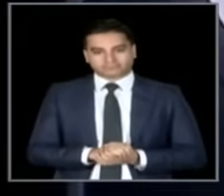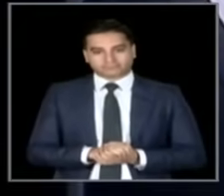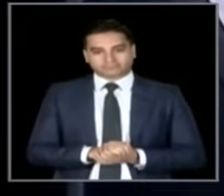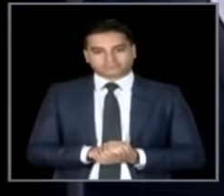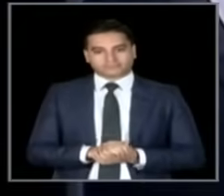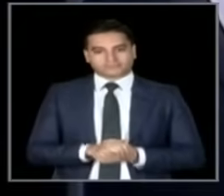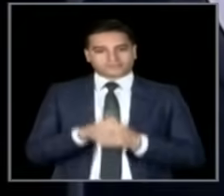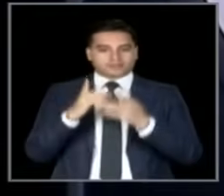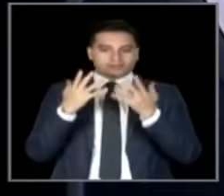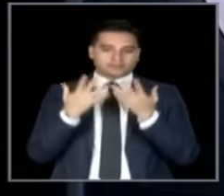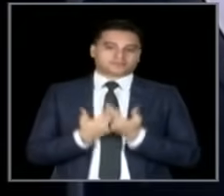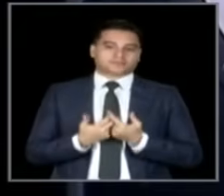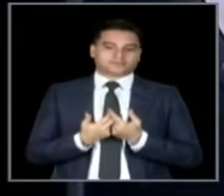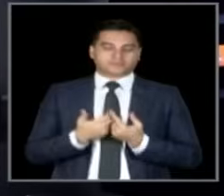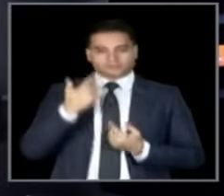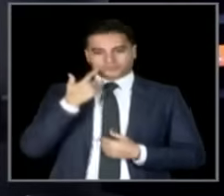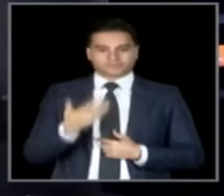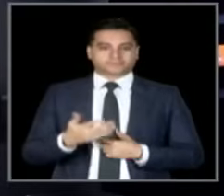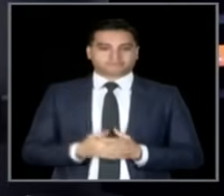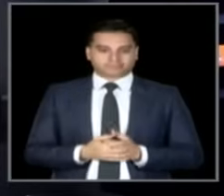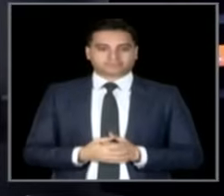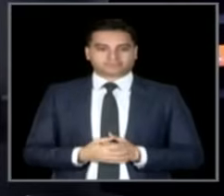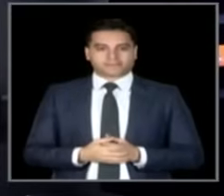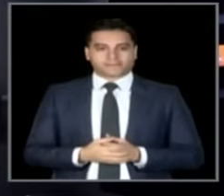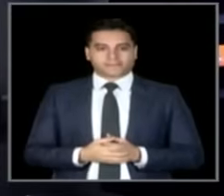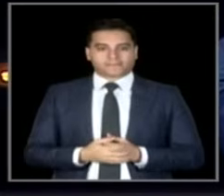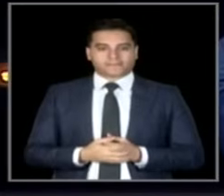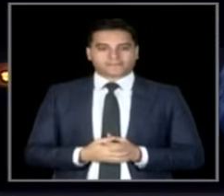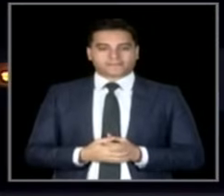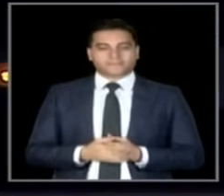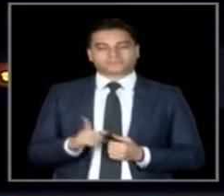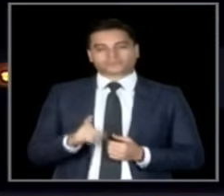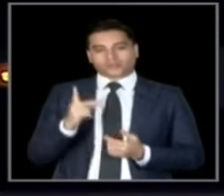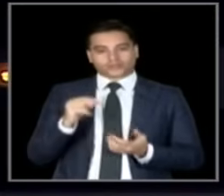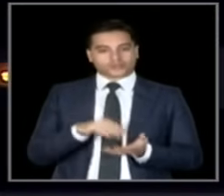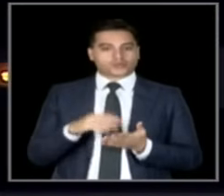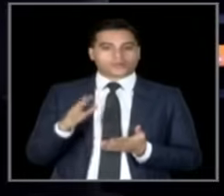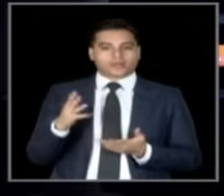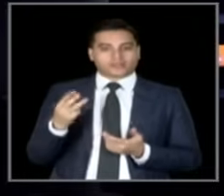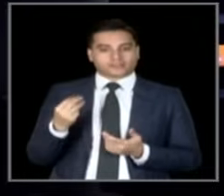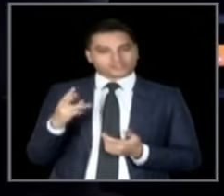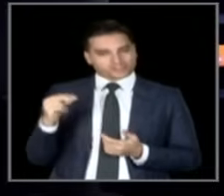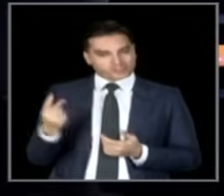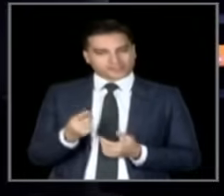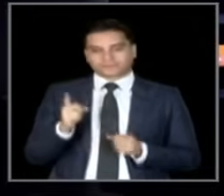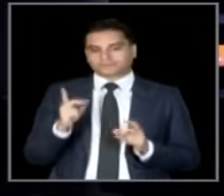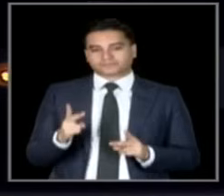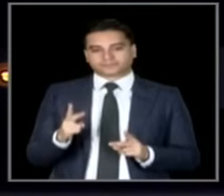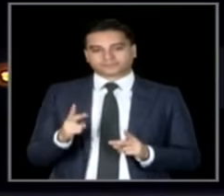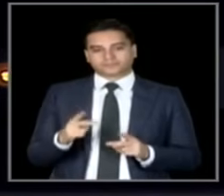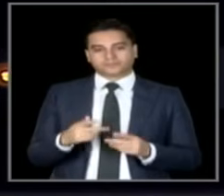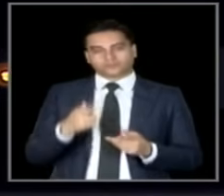كل دي لفة يا يوسف، قدرات ذهنية. تمام، سؤال ب20 نقطة ولا ب30 نقطة؟ 20 نقطة.